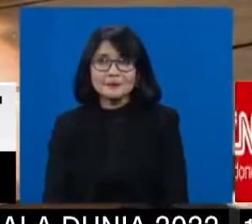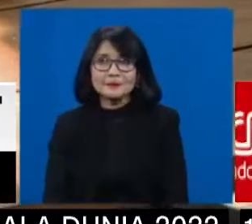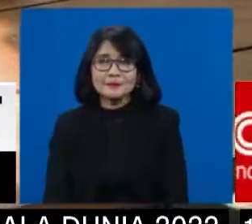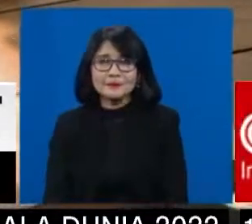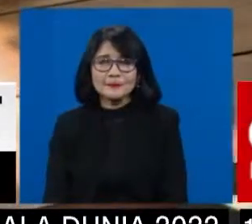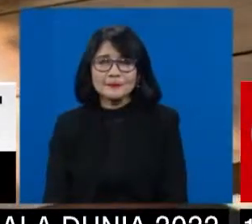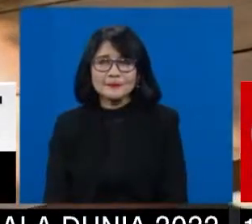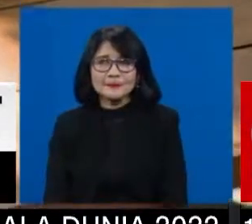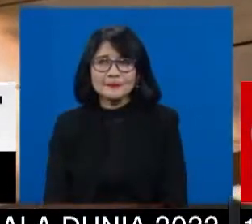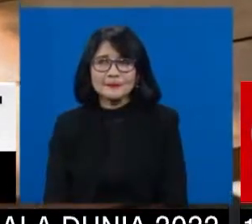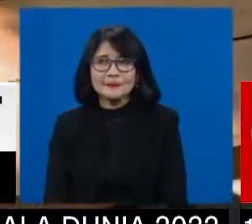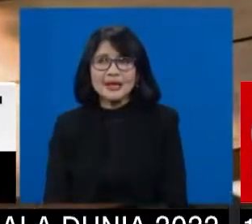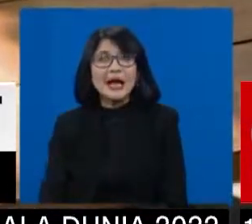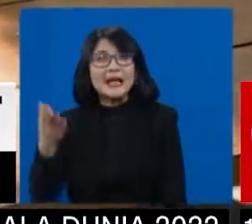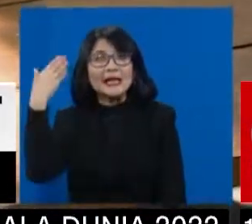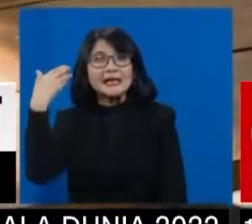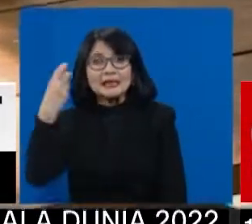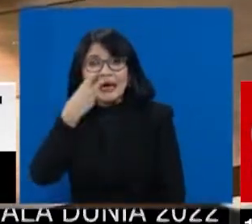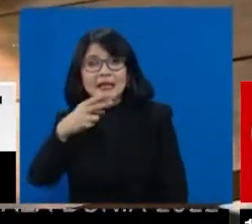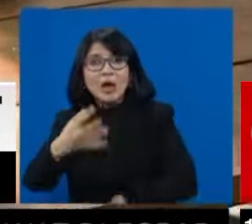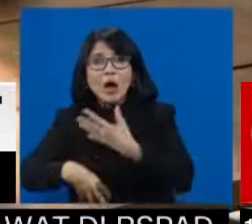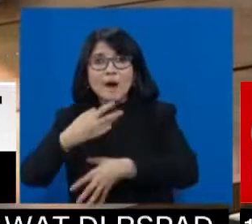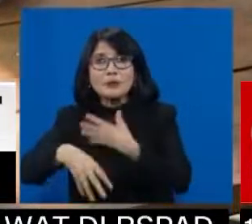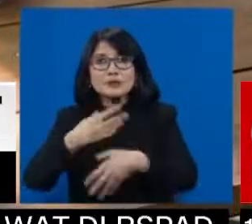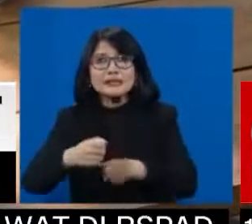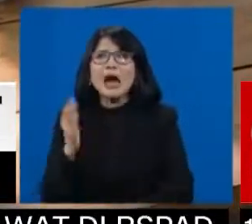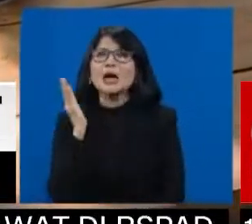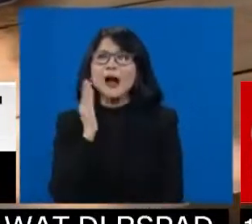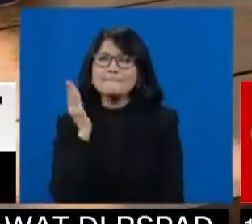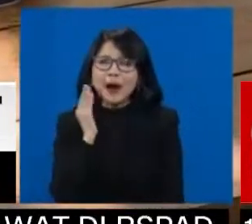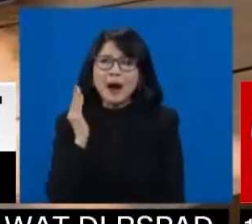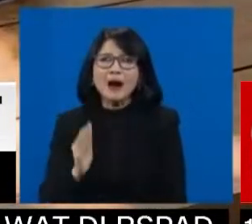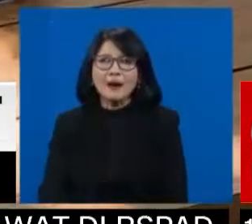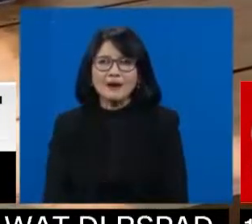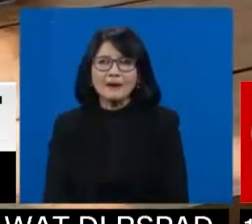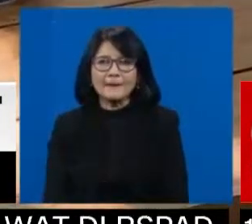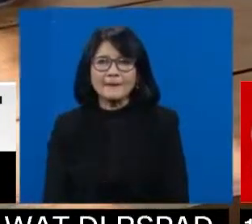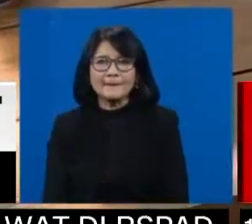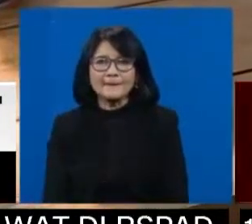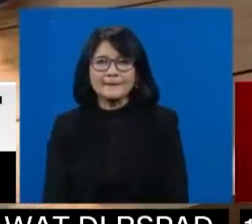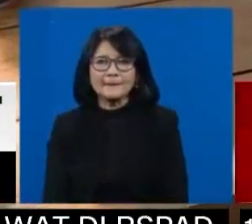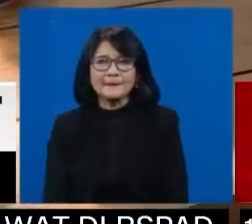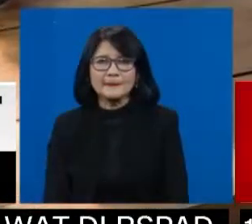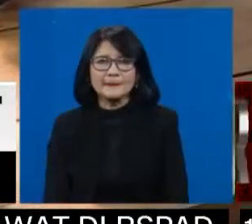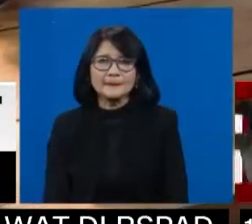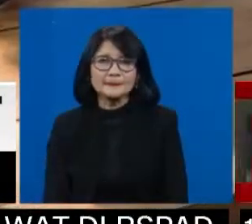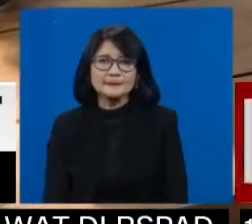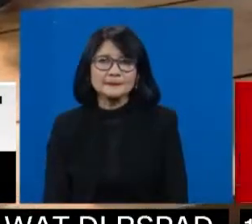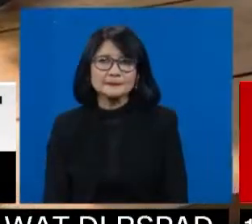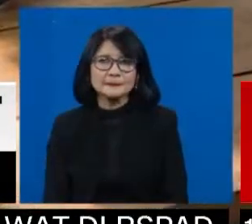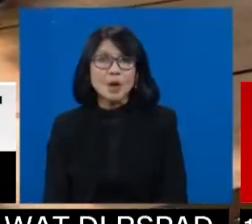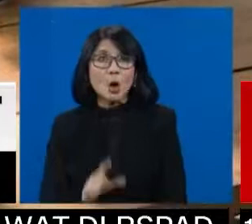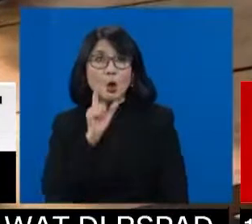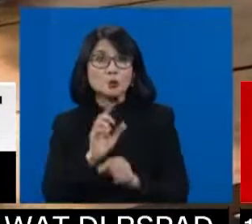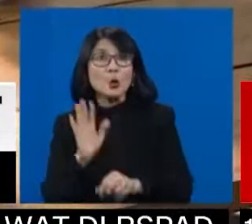begitu tadi proses pun kalau kita lihat tidak terlalu sulit ya? Iya, nggak terlalu sulit, nggak terlalu sulit. Jadi prospek